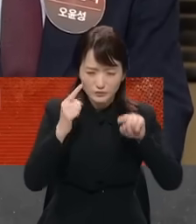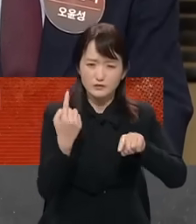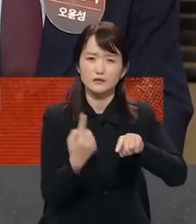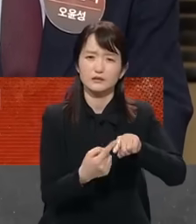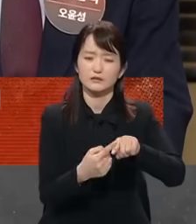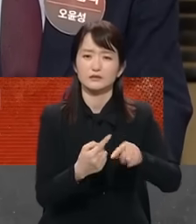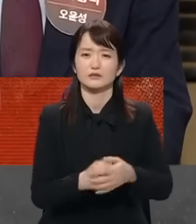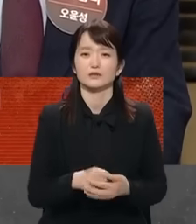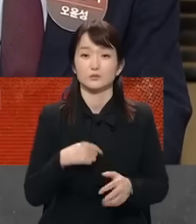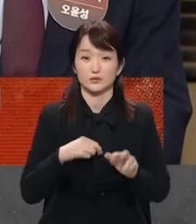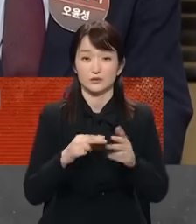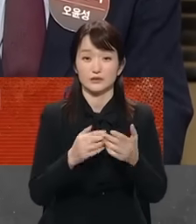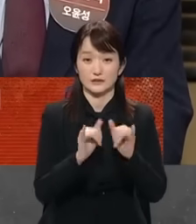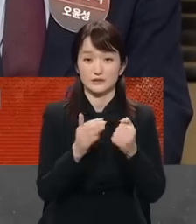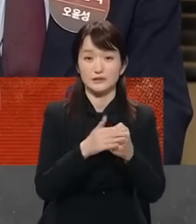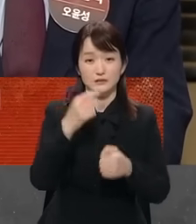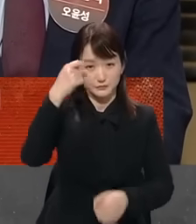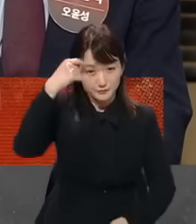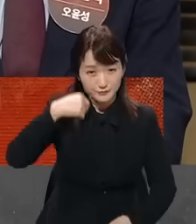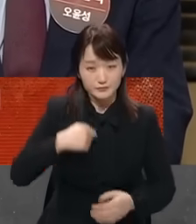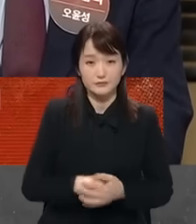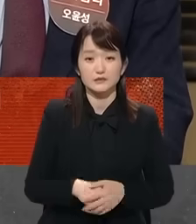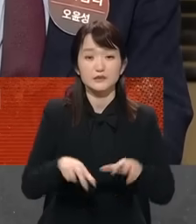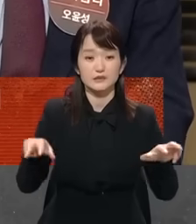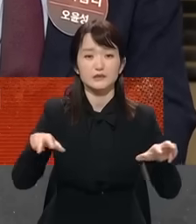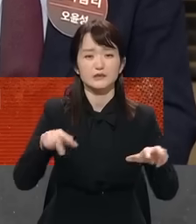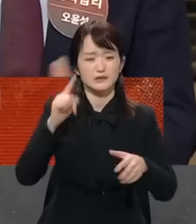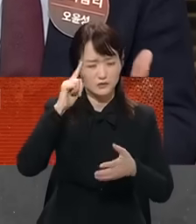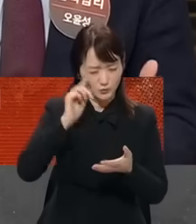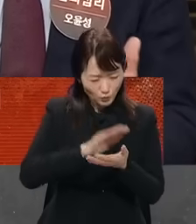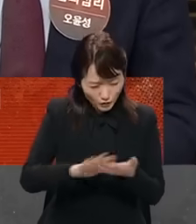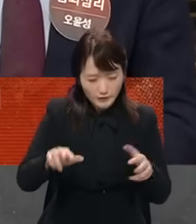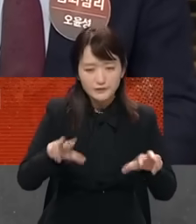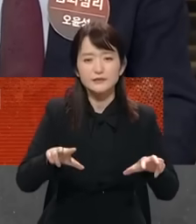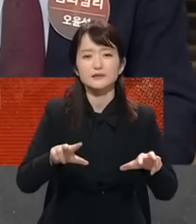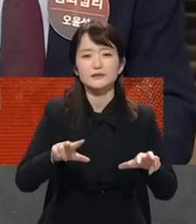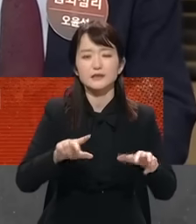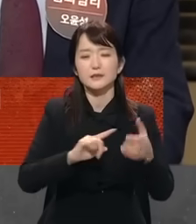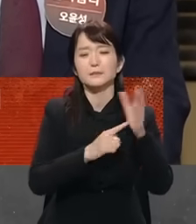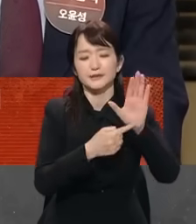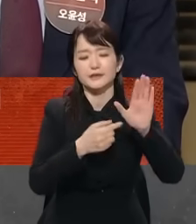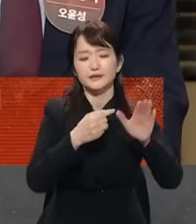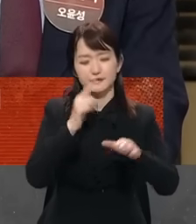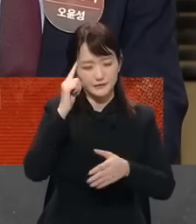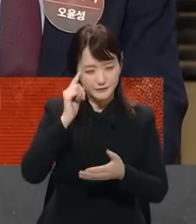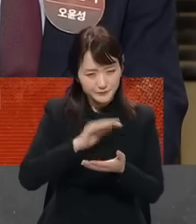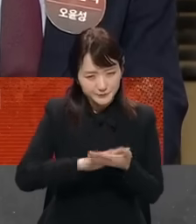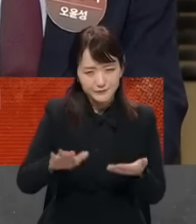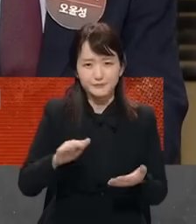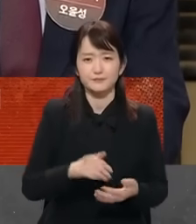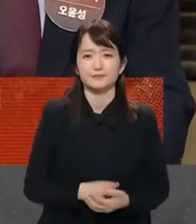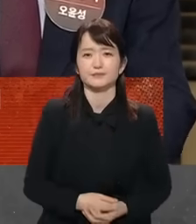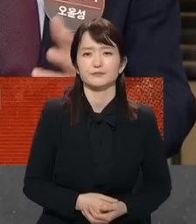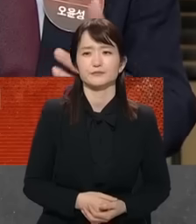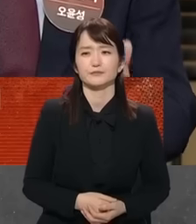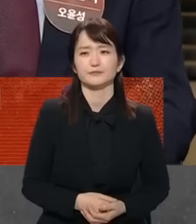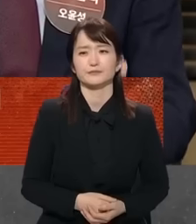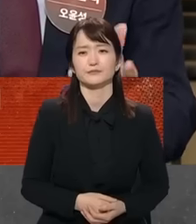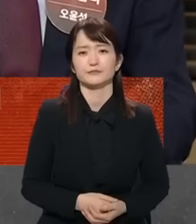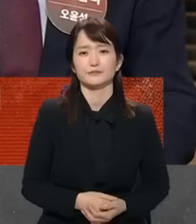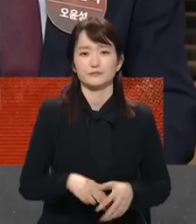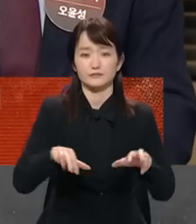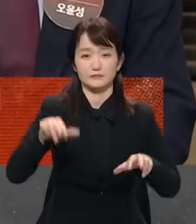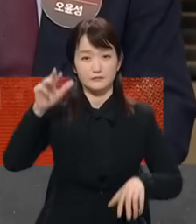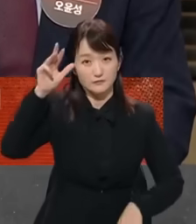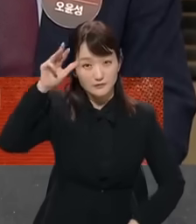느낄 수밖에 없는 거죠 그런데 이제 후련하다 차라리 이렇게 드러나서 후련하다 이렇게 얘기를 했고요 그런데이 와중에 지금 뭐 치매